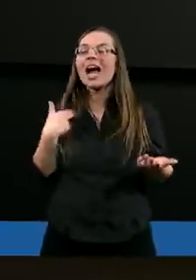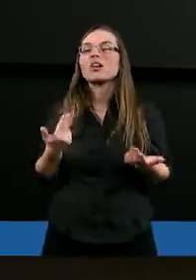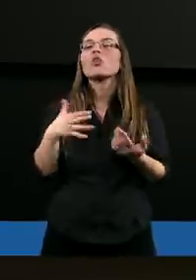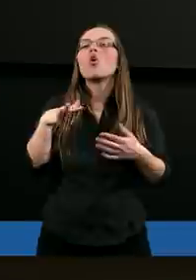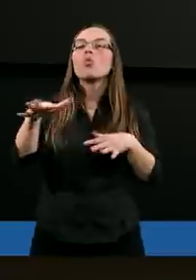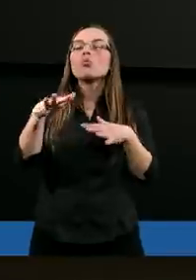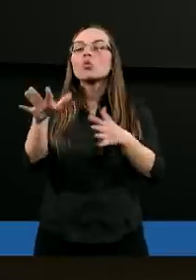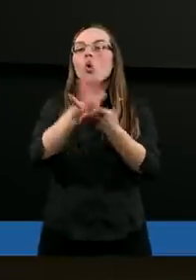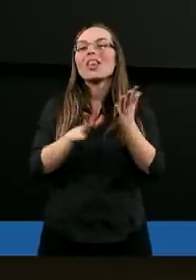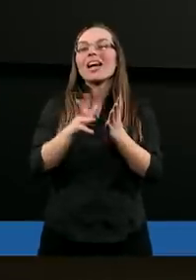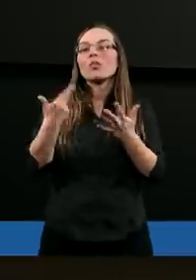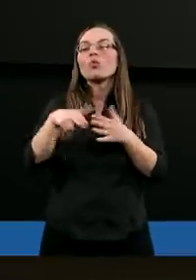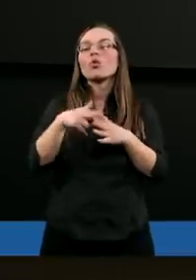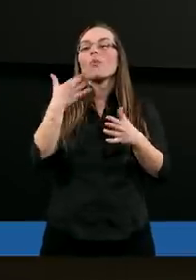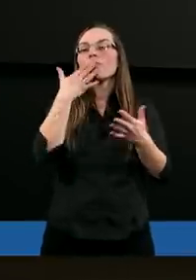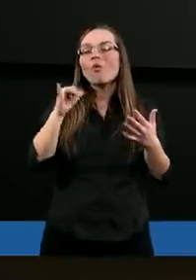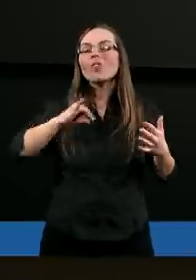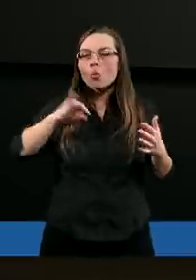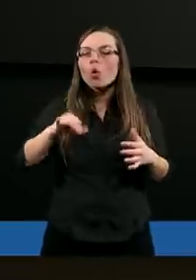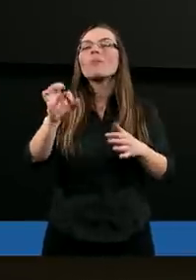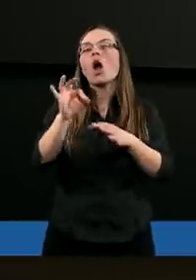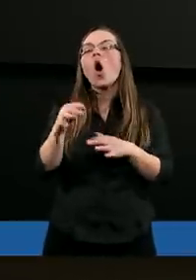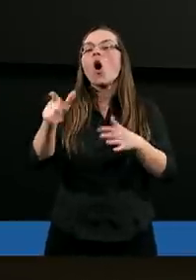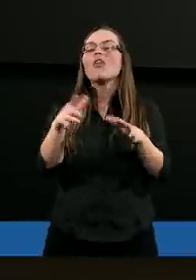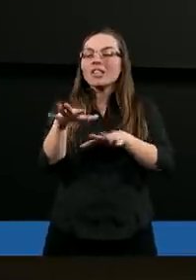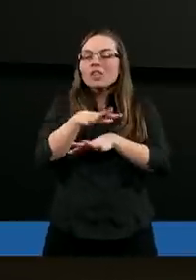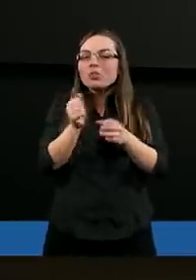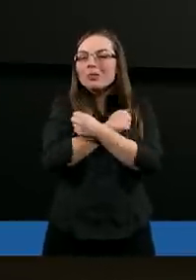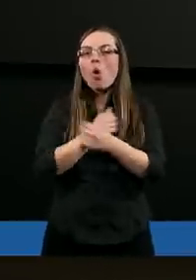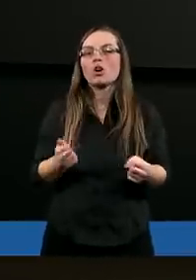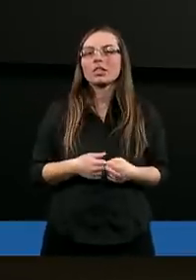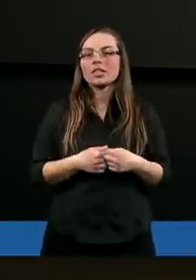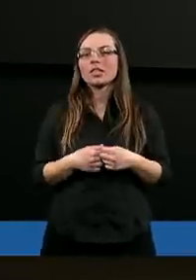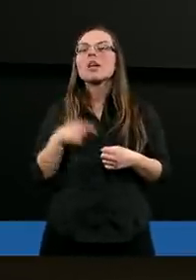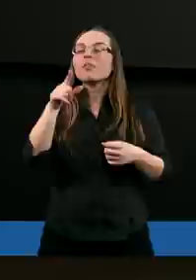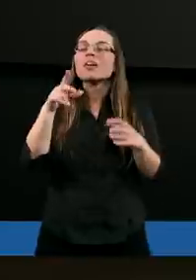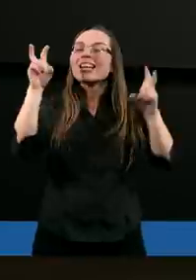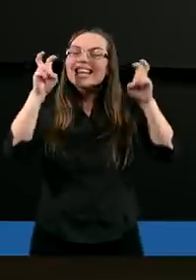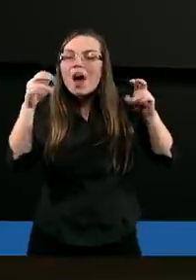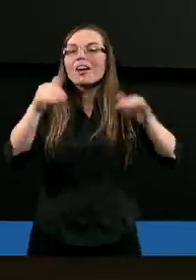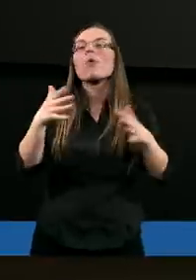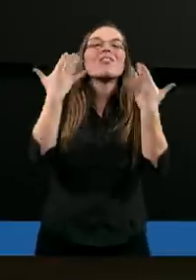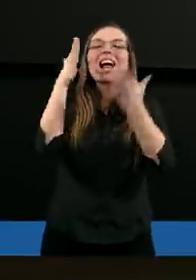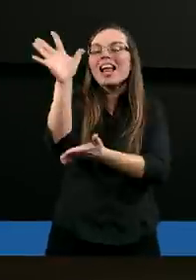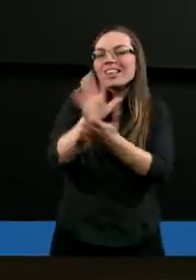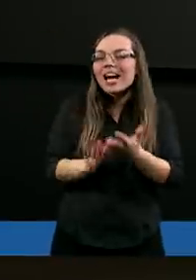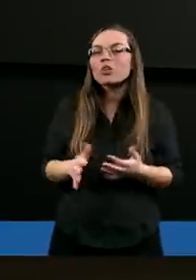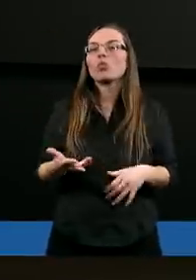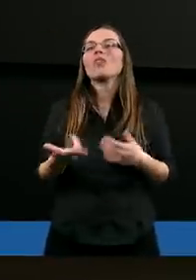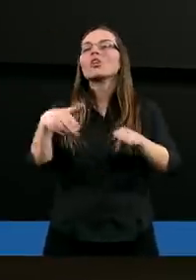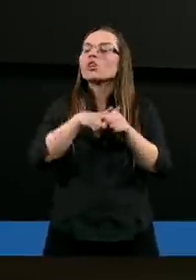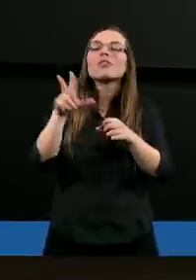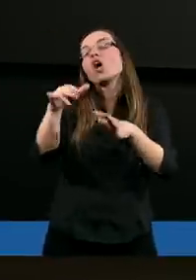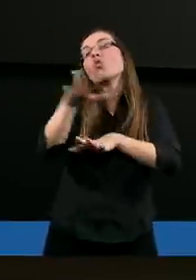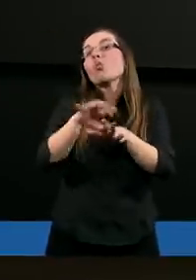tekstów, które w zasadzie mówią o tym Duchu Świętym. Naprawdę można cytować wiele, wiele tekstów. Przekonują nas o tym, że Duch Święty